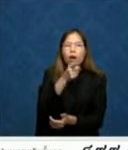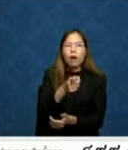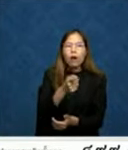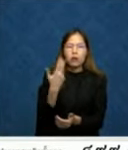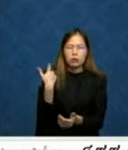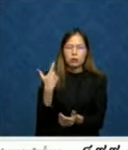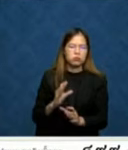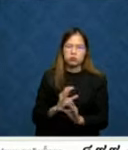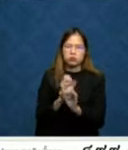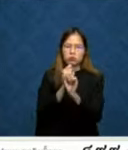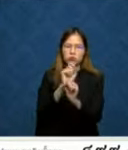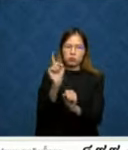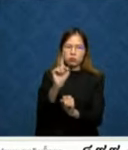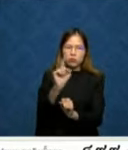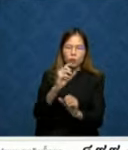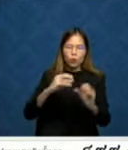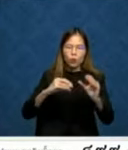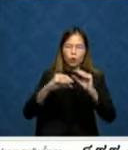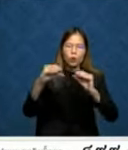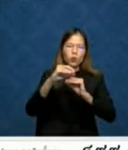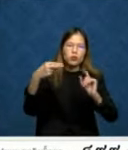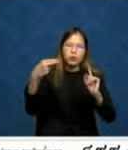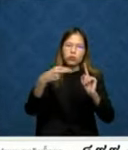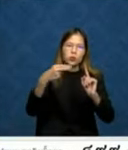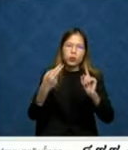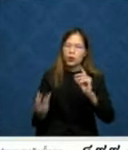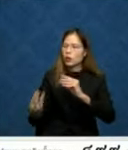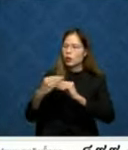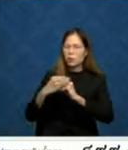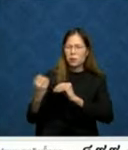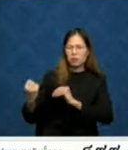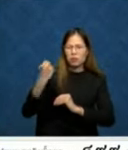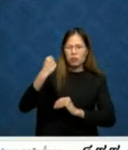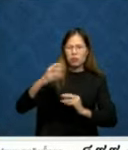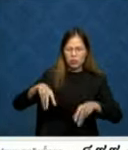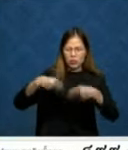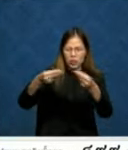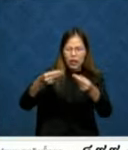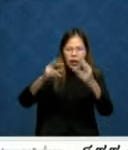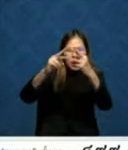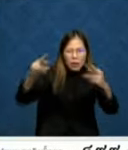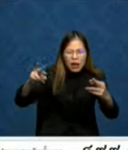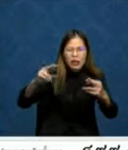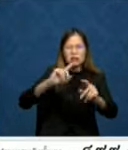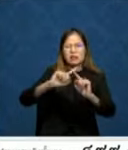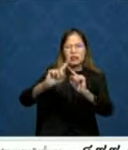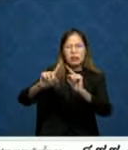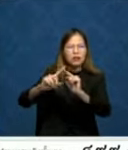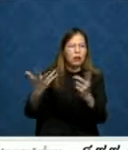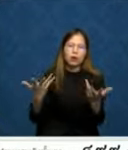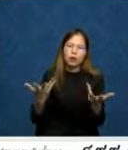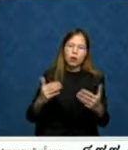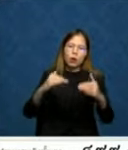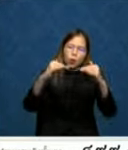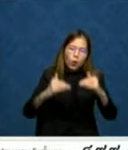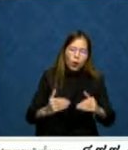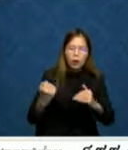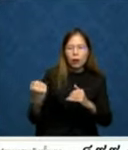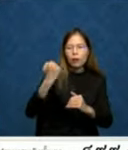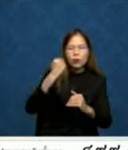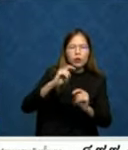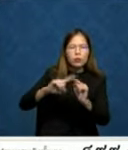ราไม่อาจสรุปได้ว่าโครงการ Digital Wallet จะเพิ่มอำนาจเหนือตลาดให้กับร้านค้าปลีกรายใหญ่แค่ไหนจะลดอำนาจต่อรองของซัพพลาย